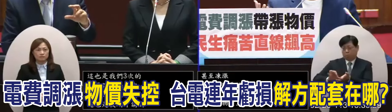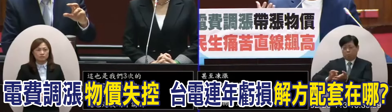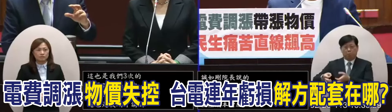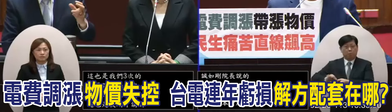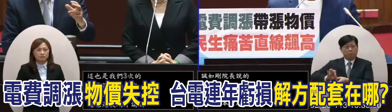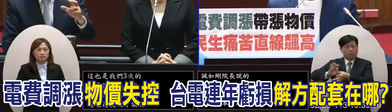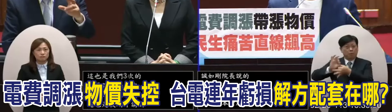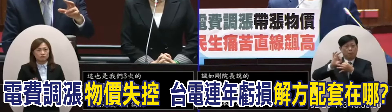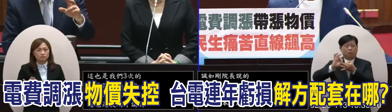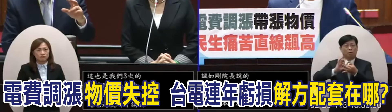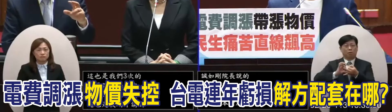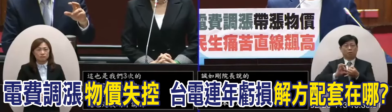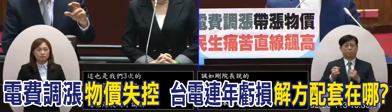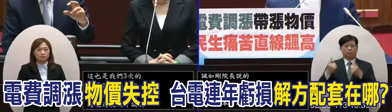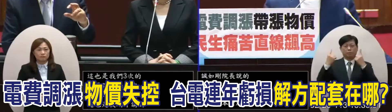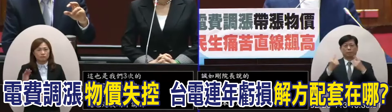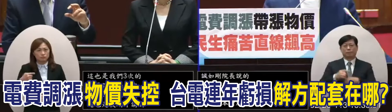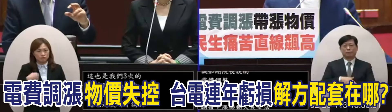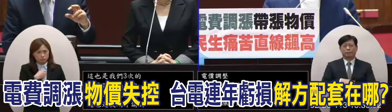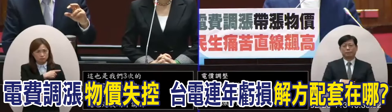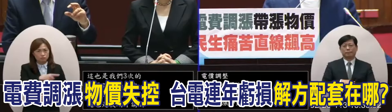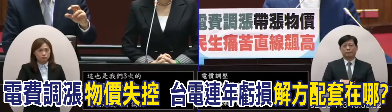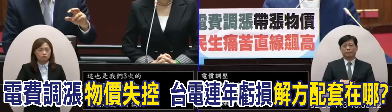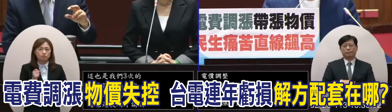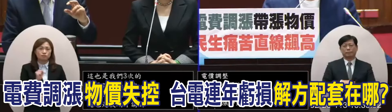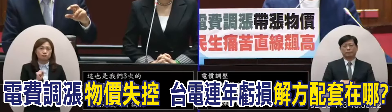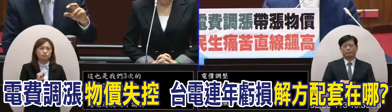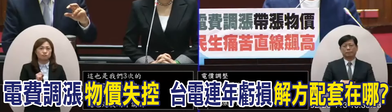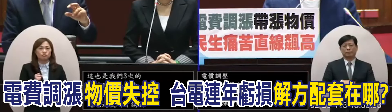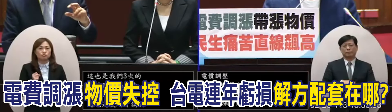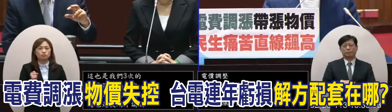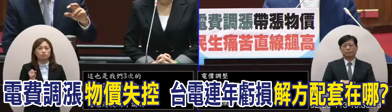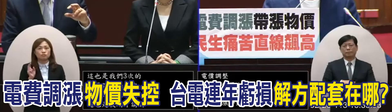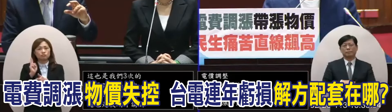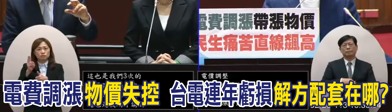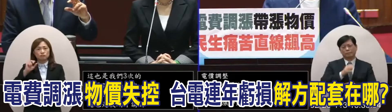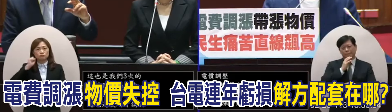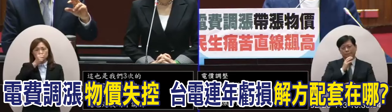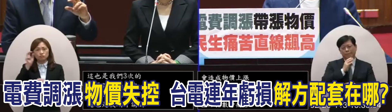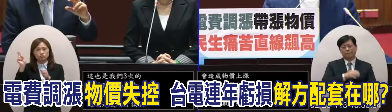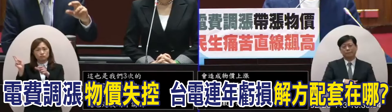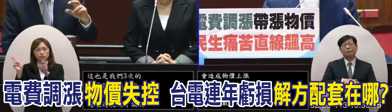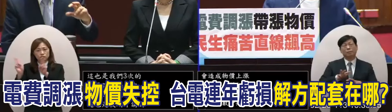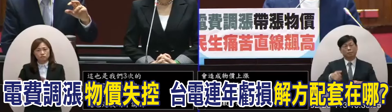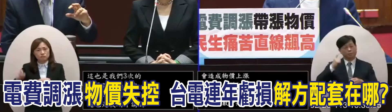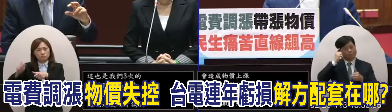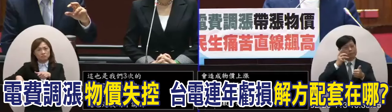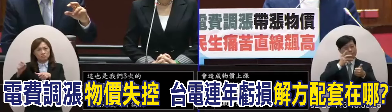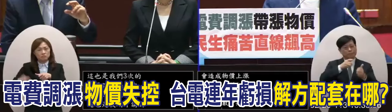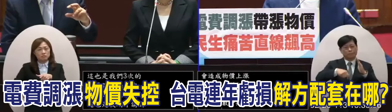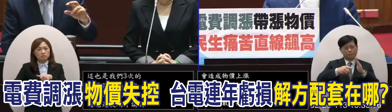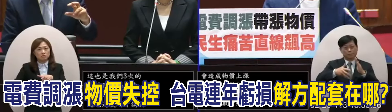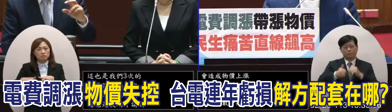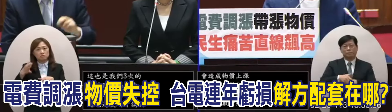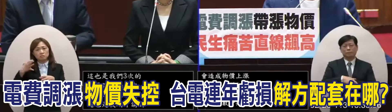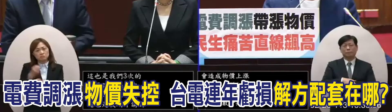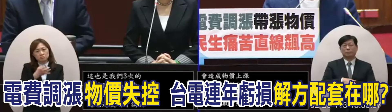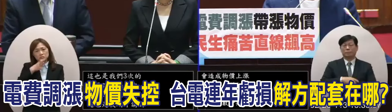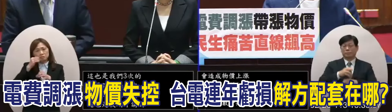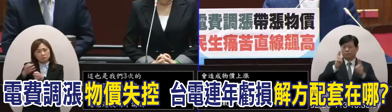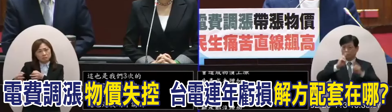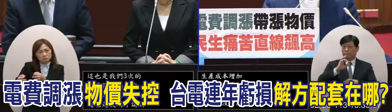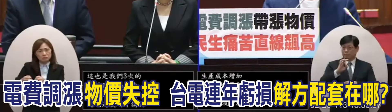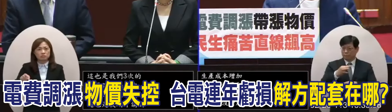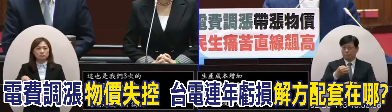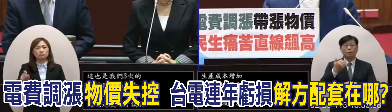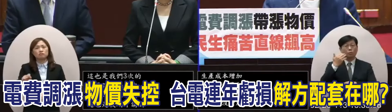民生必需品一直涨。 但是我们也不能够叫台电一直是， 所以我要请问院长啊， 赔钱的 电价